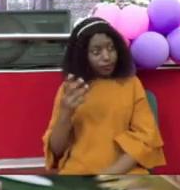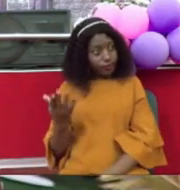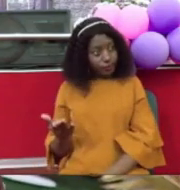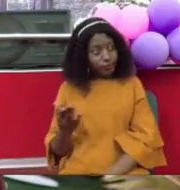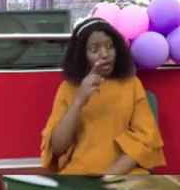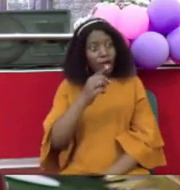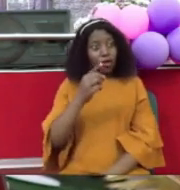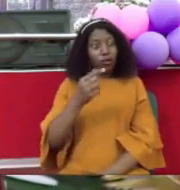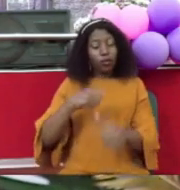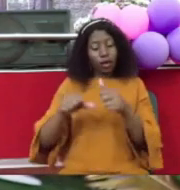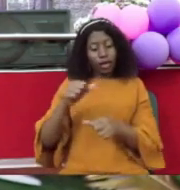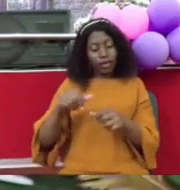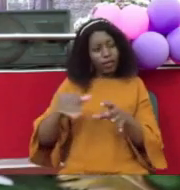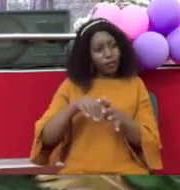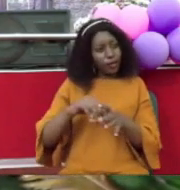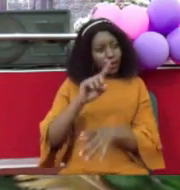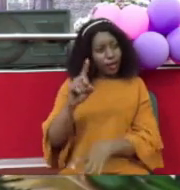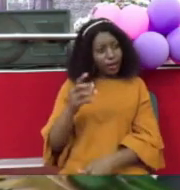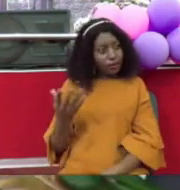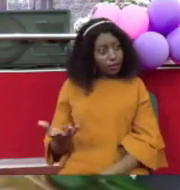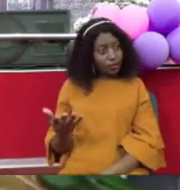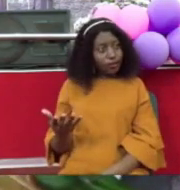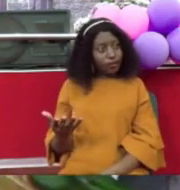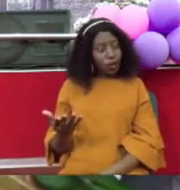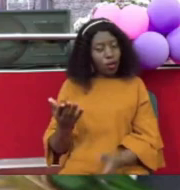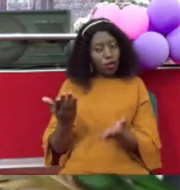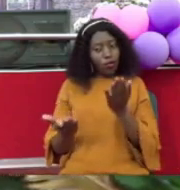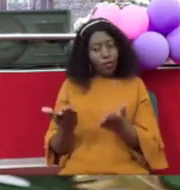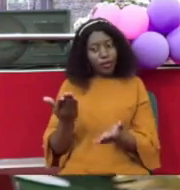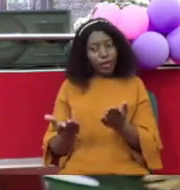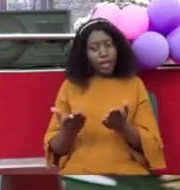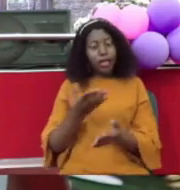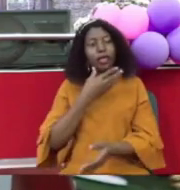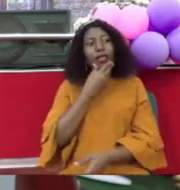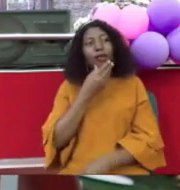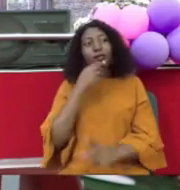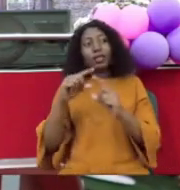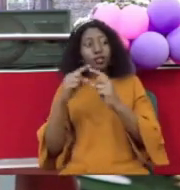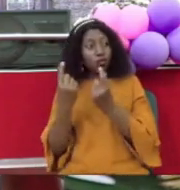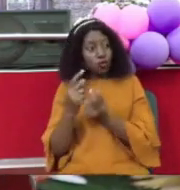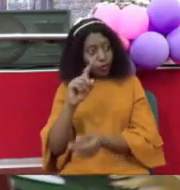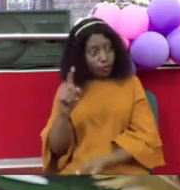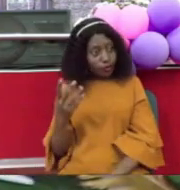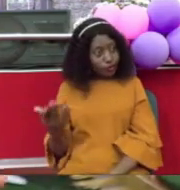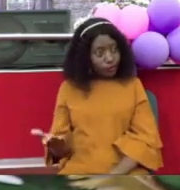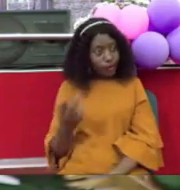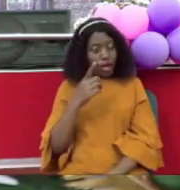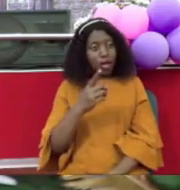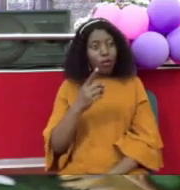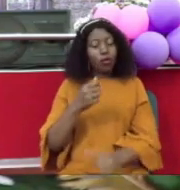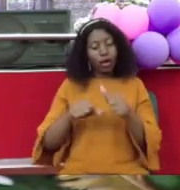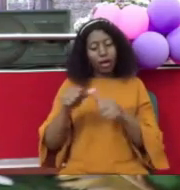katika kanisa dogo la nyumbani? Are you an active member of the men's groups? Je, unahusika katika vikundi vya wazee? Are you an active member of the